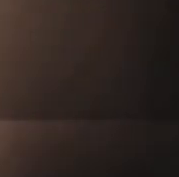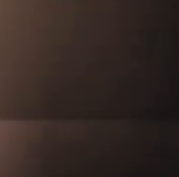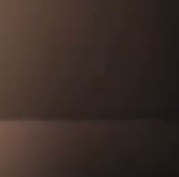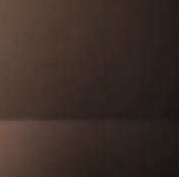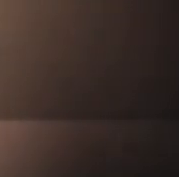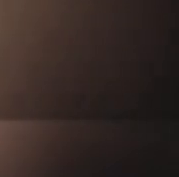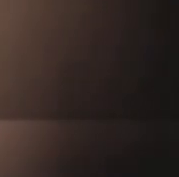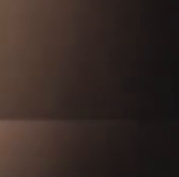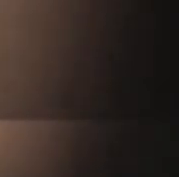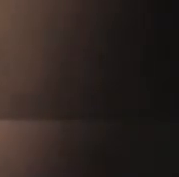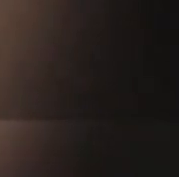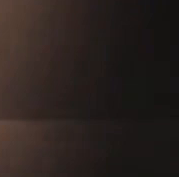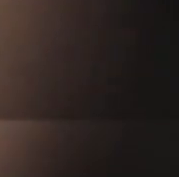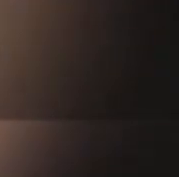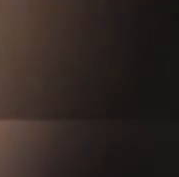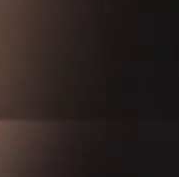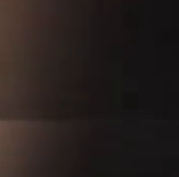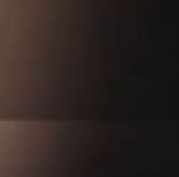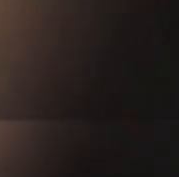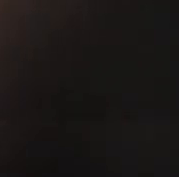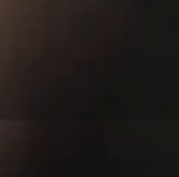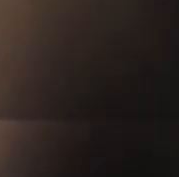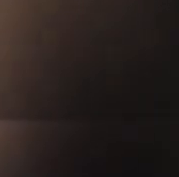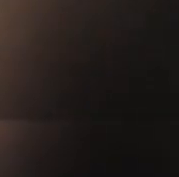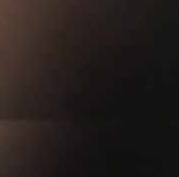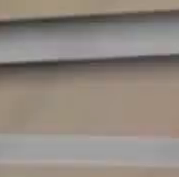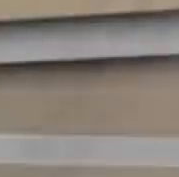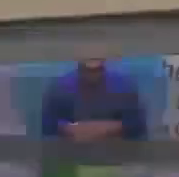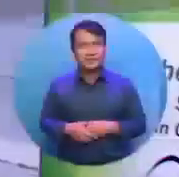I love you po. Mwah!